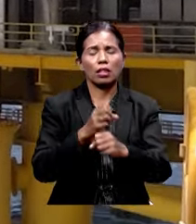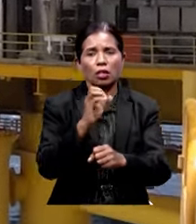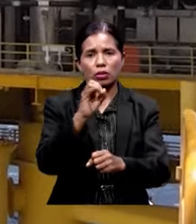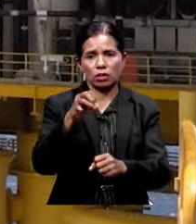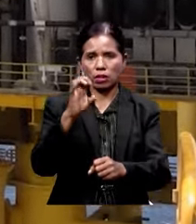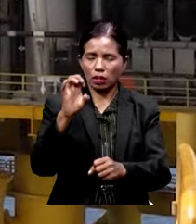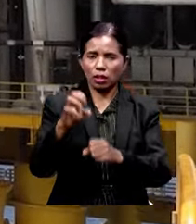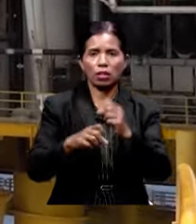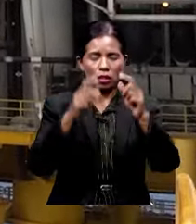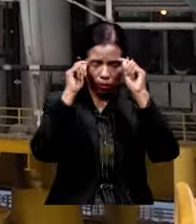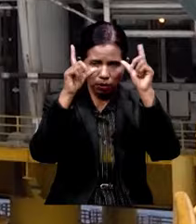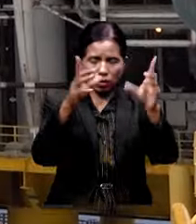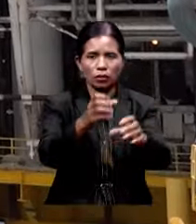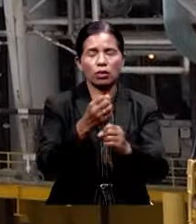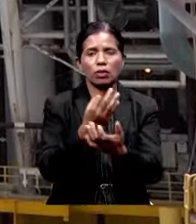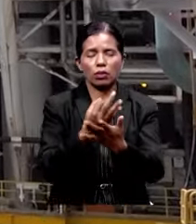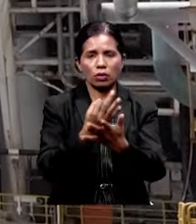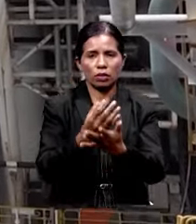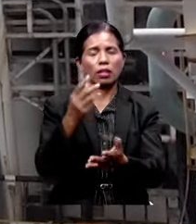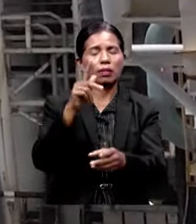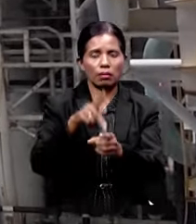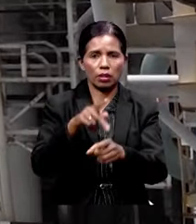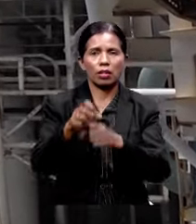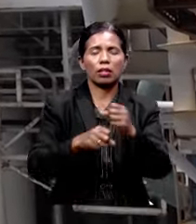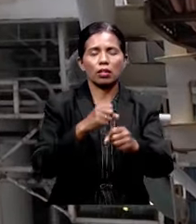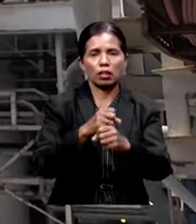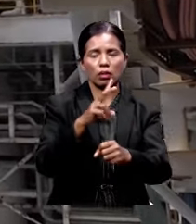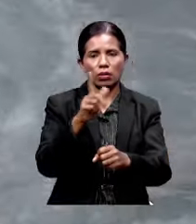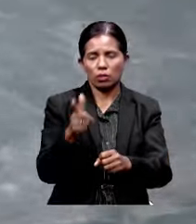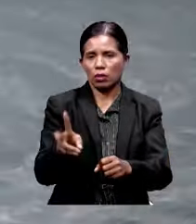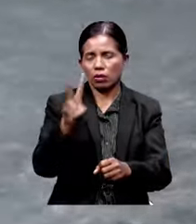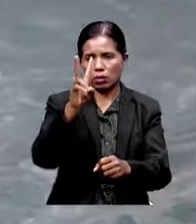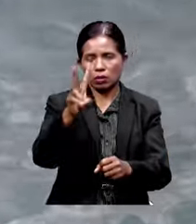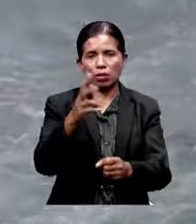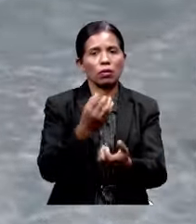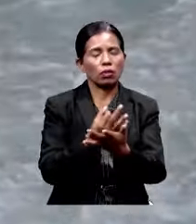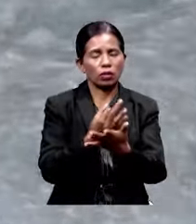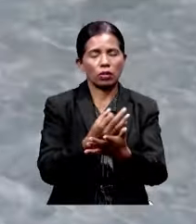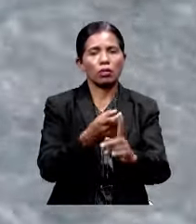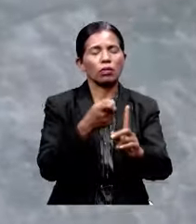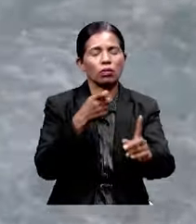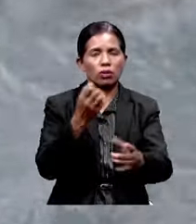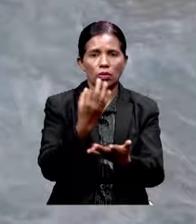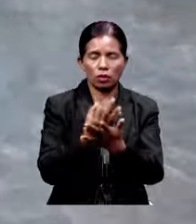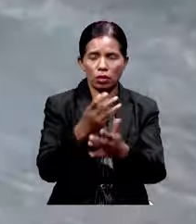Estado Timor-Leste, maior e fote husi fundo petrolífero, e atinan riuroro no resen rua, total osang nebe mai husi fundo